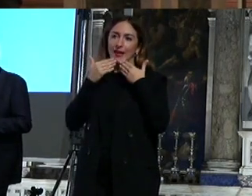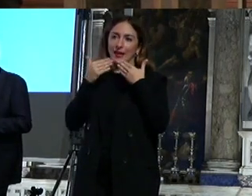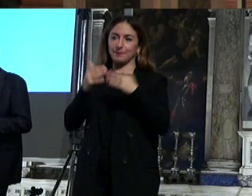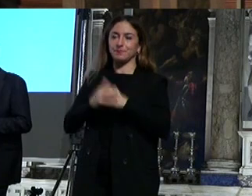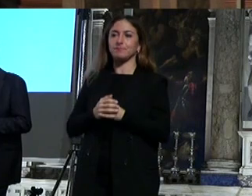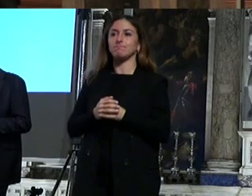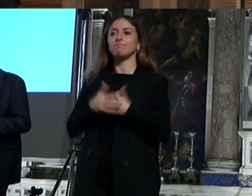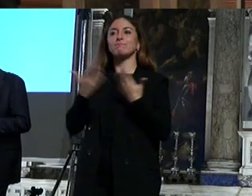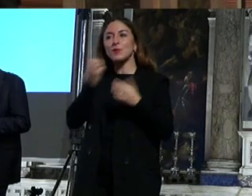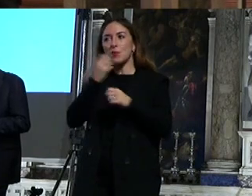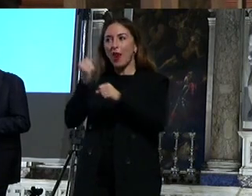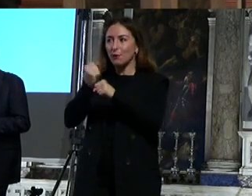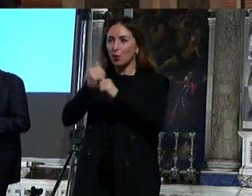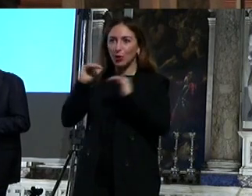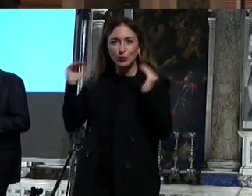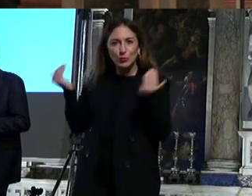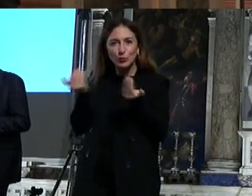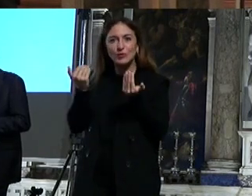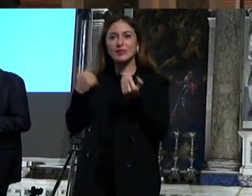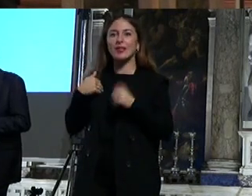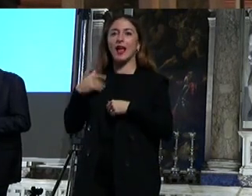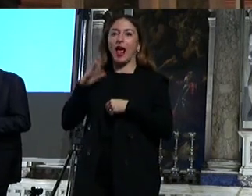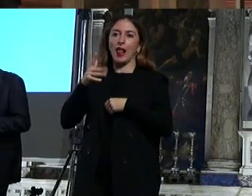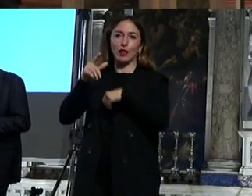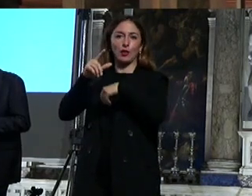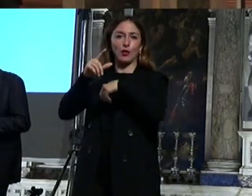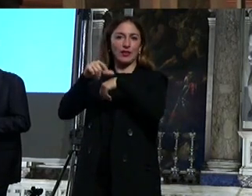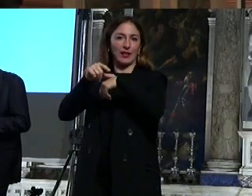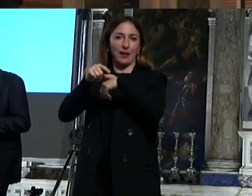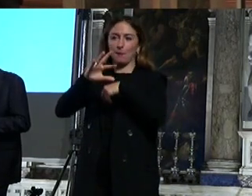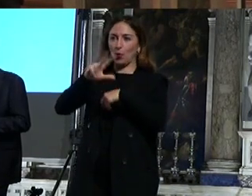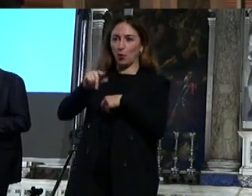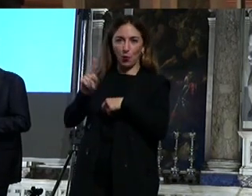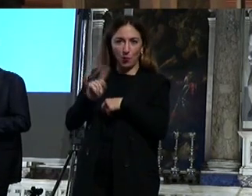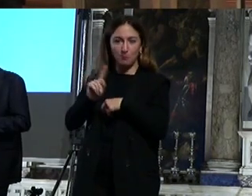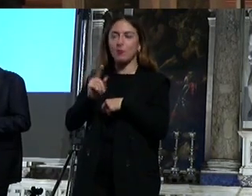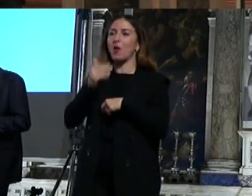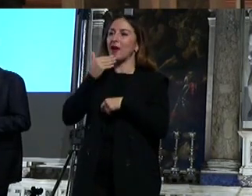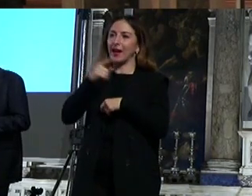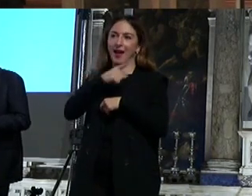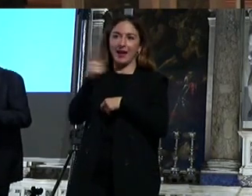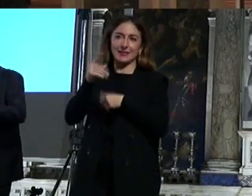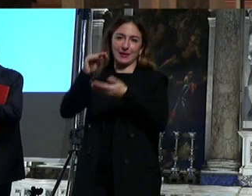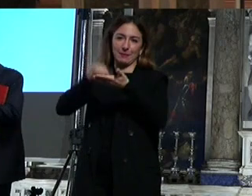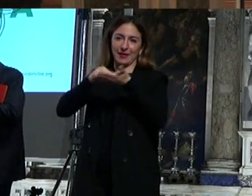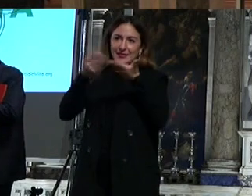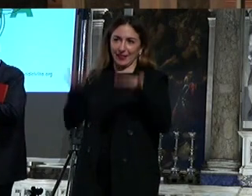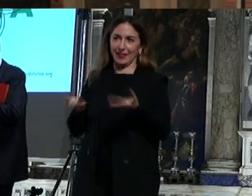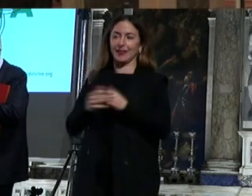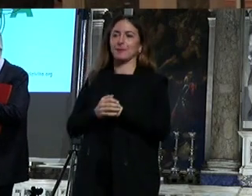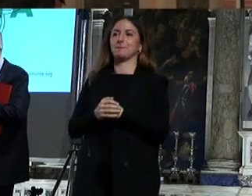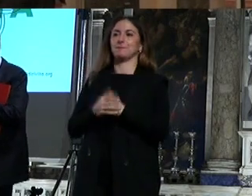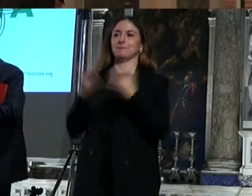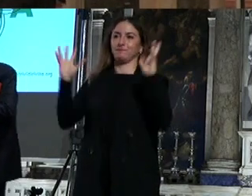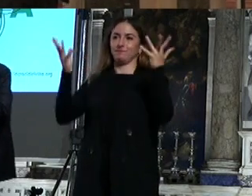Io auguro buon lavoro a tutti, non vi sottraggo altro tempo prezioso e grazie per essere qui con noi.